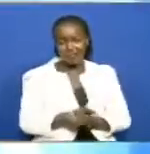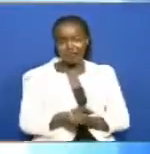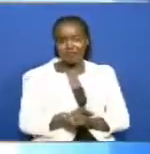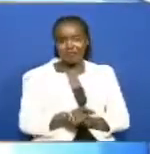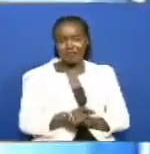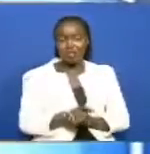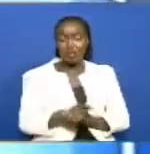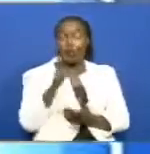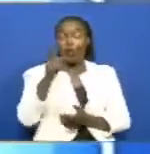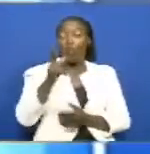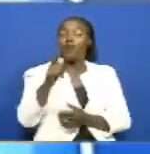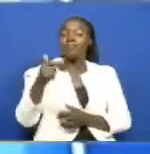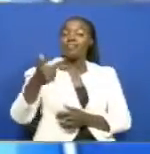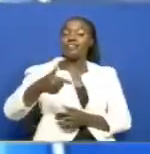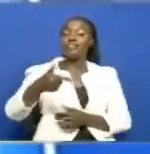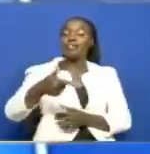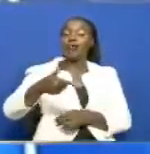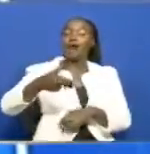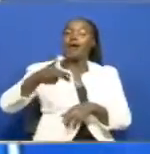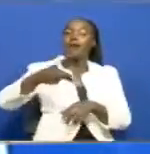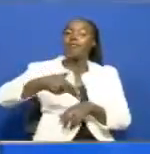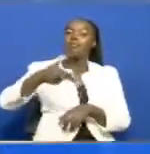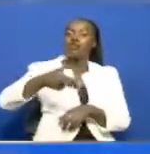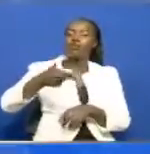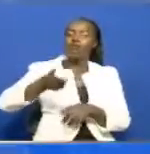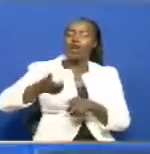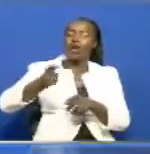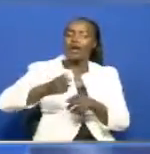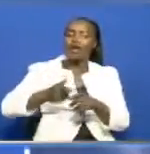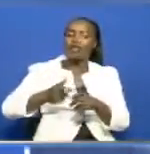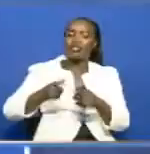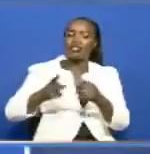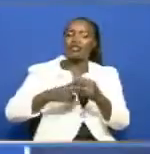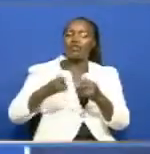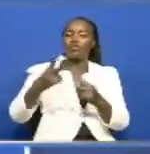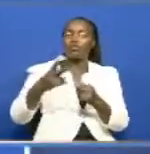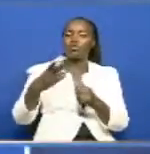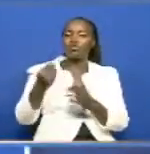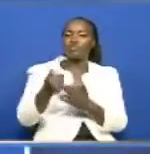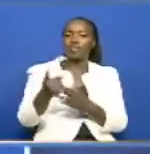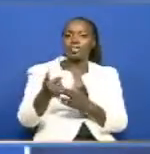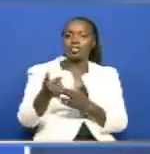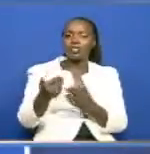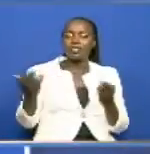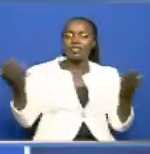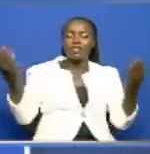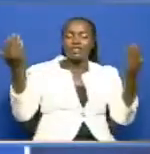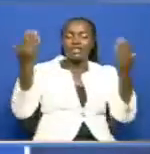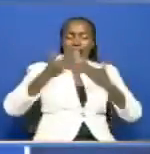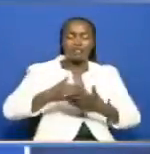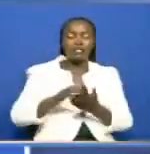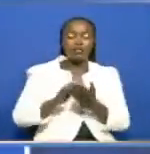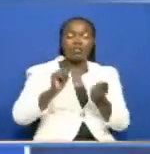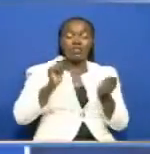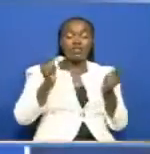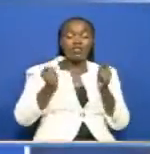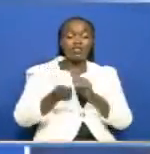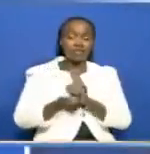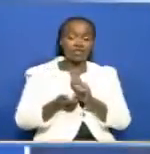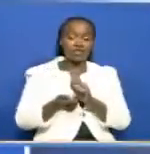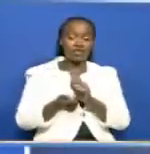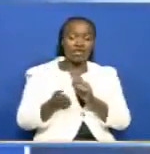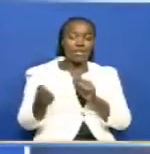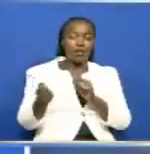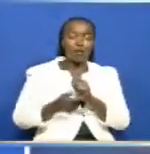Bei ya lita moja ya petroli inatarajiwa kuongezeka kwa senti 72 kuanzia leo saa 6 usiku kufuatia mabadiliko ya kila